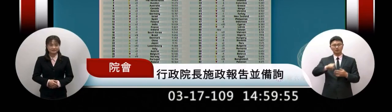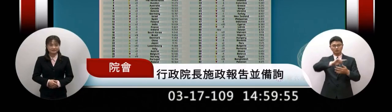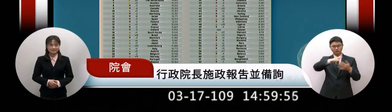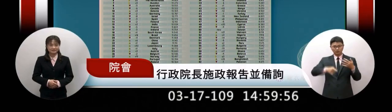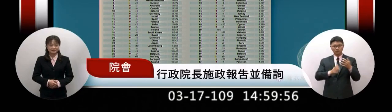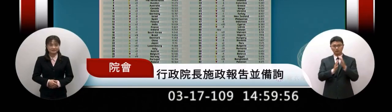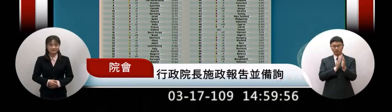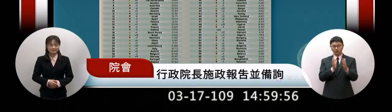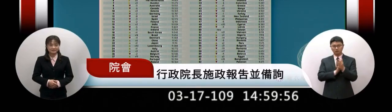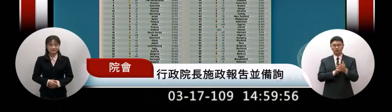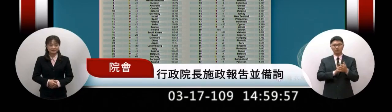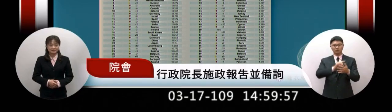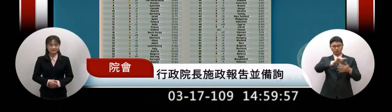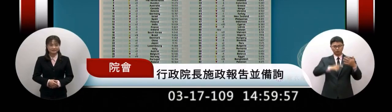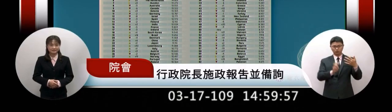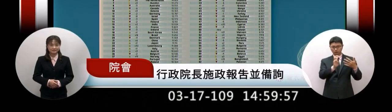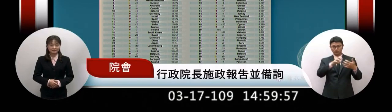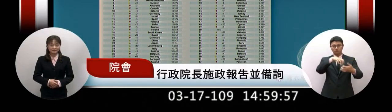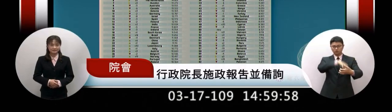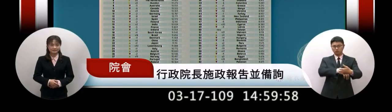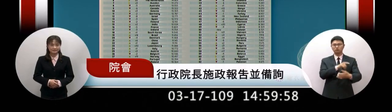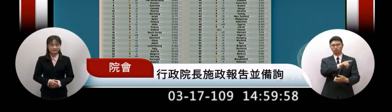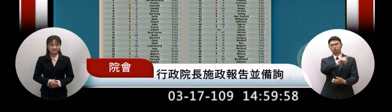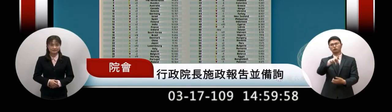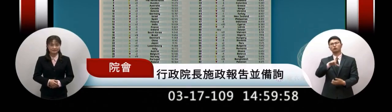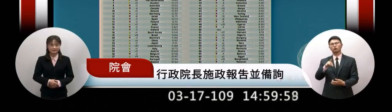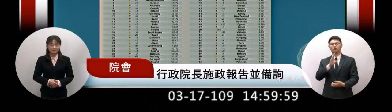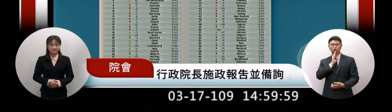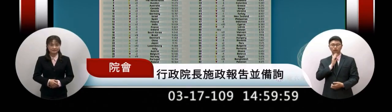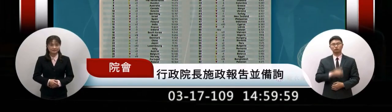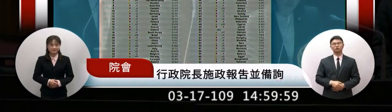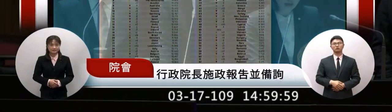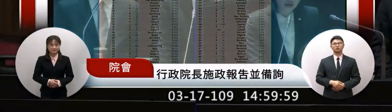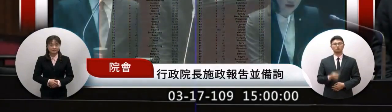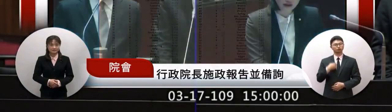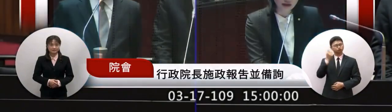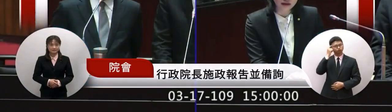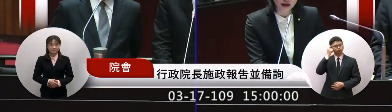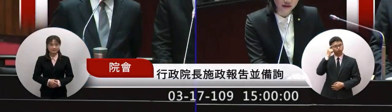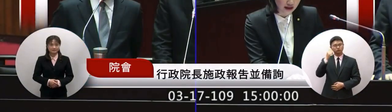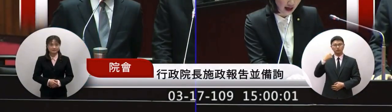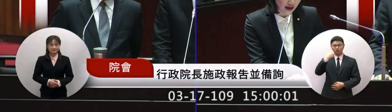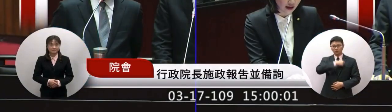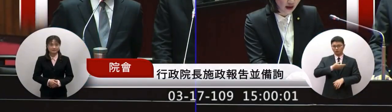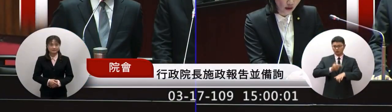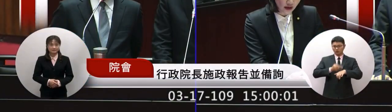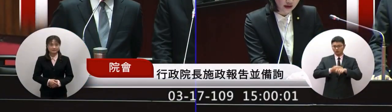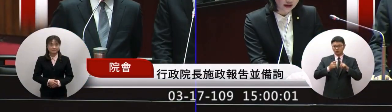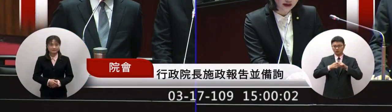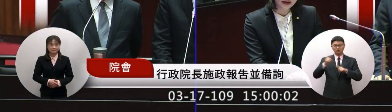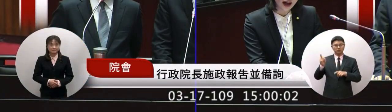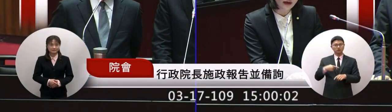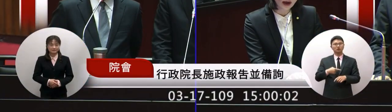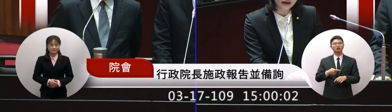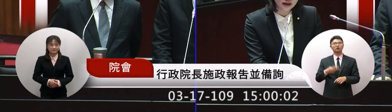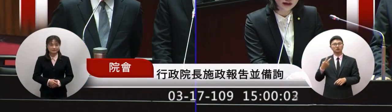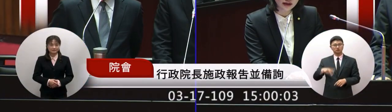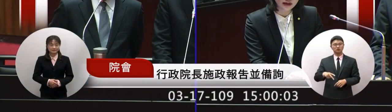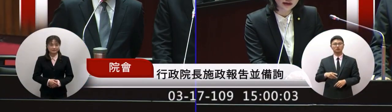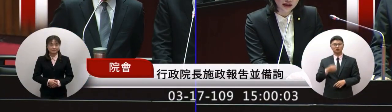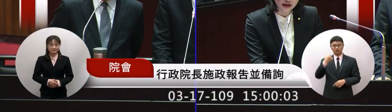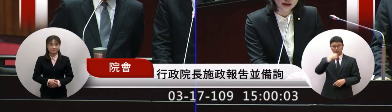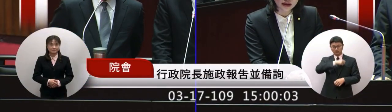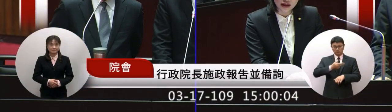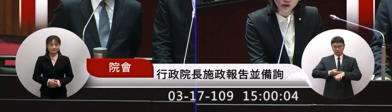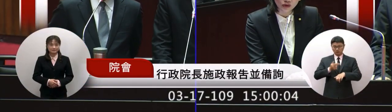前30名里面哦。我其实不认为台湾的科技人才或者是台湾的科